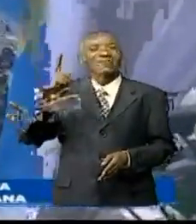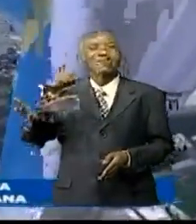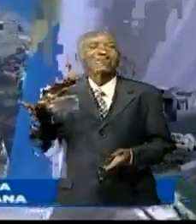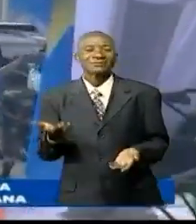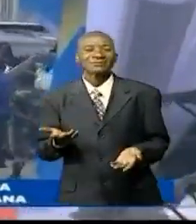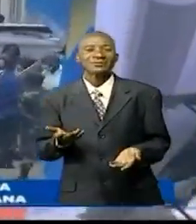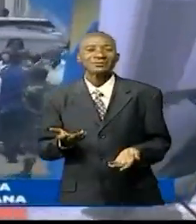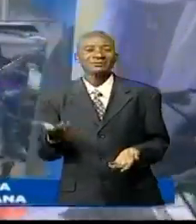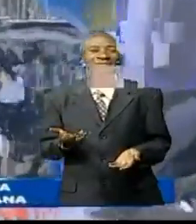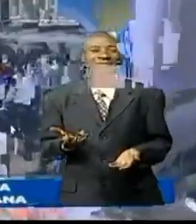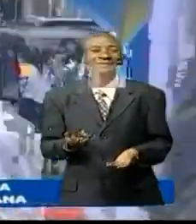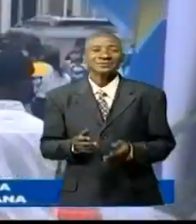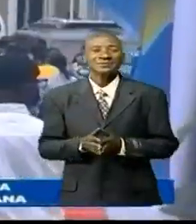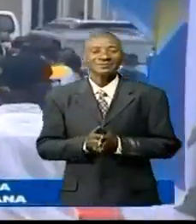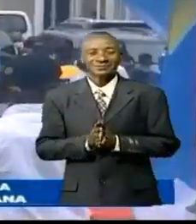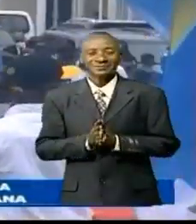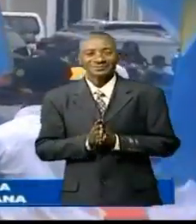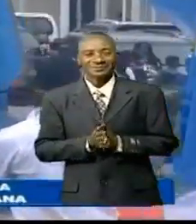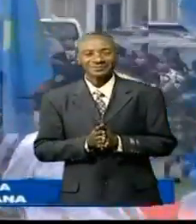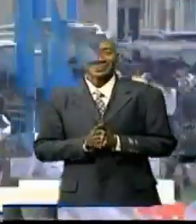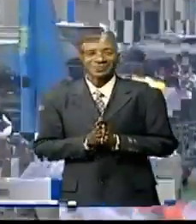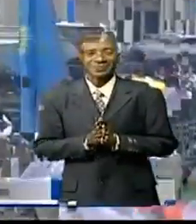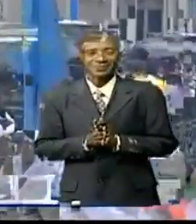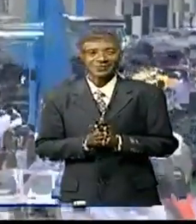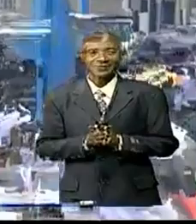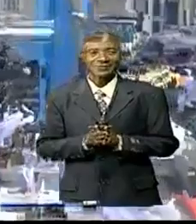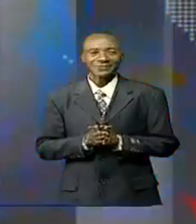Logi Gizenga.